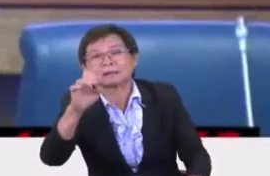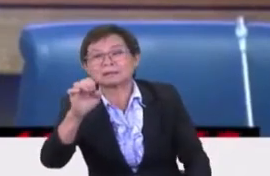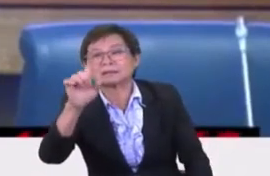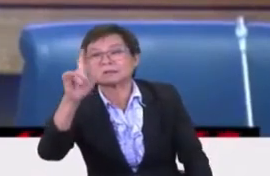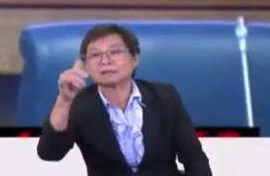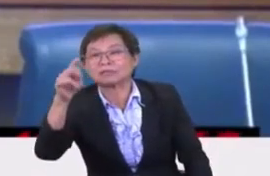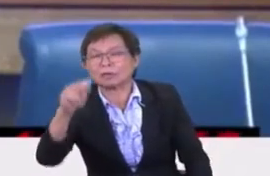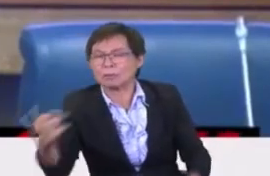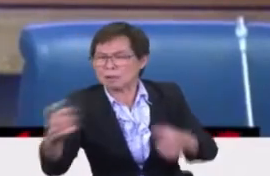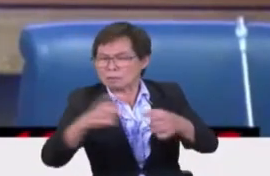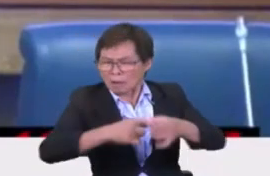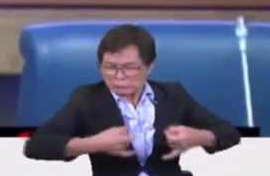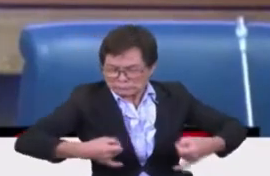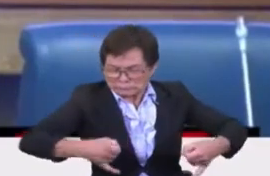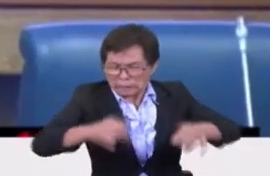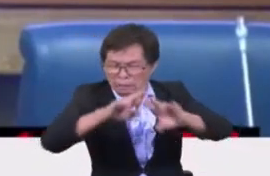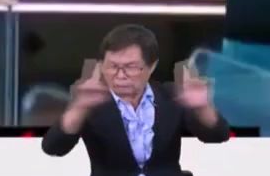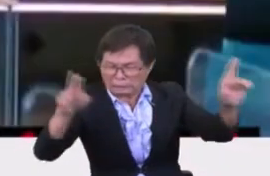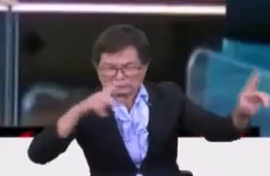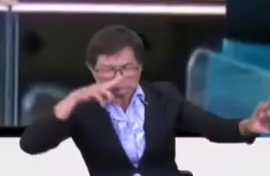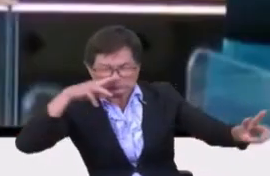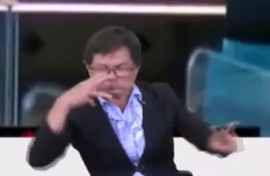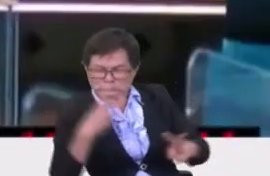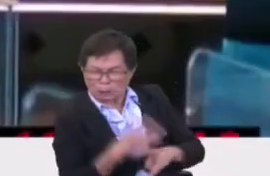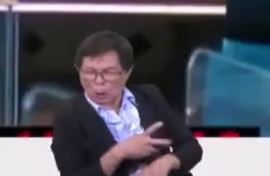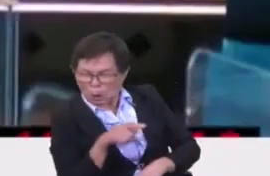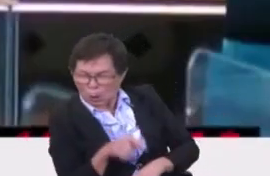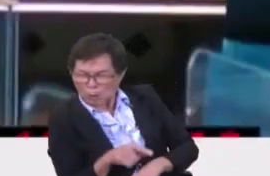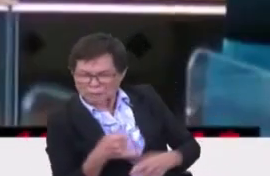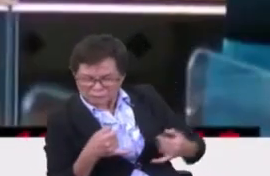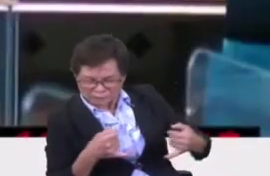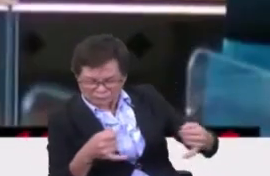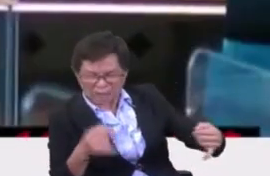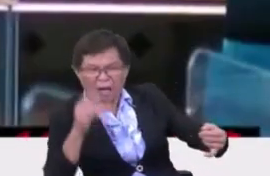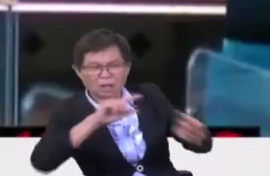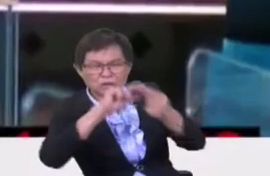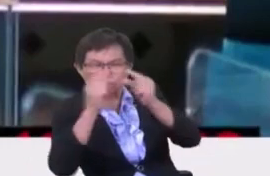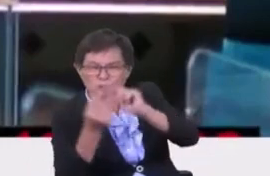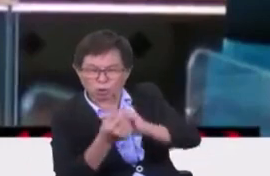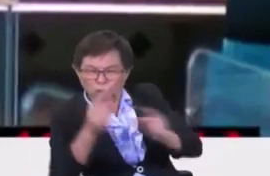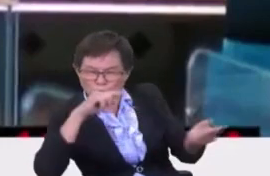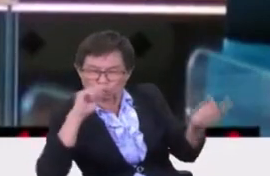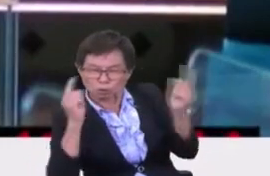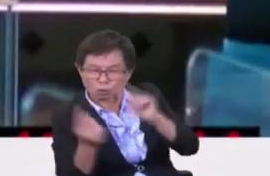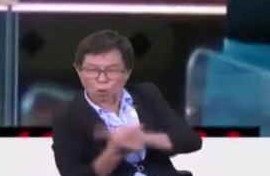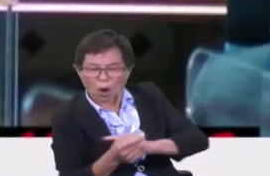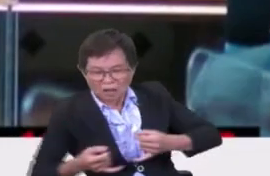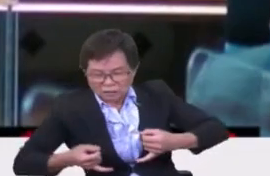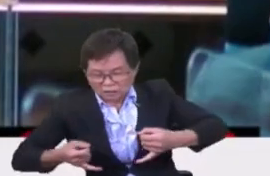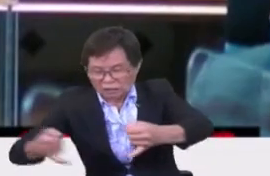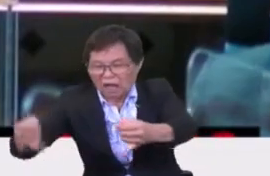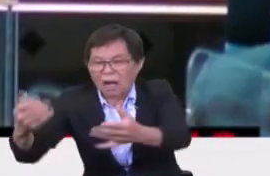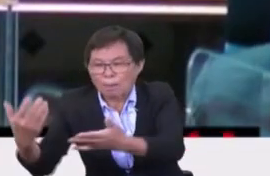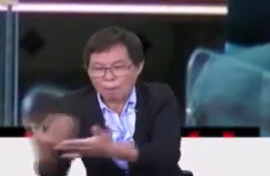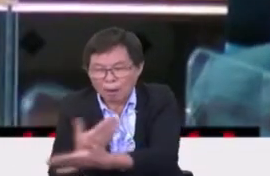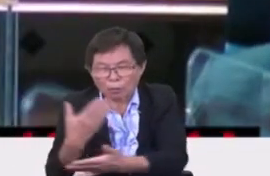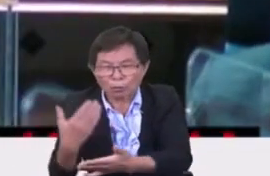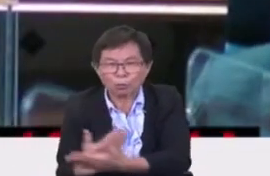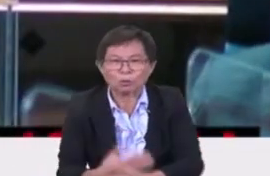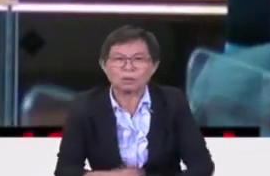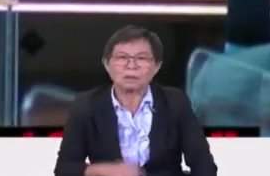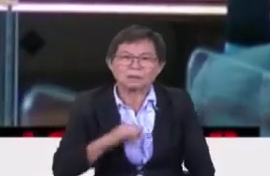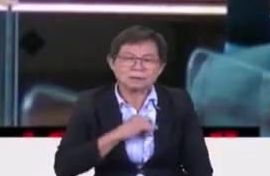mengenai Keadaan jalan raya yang truk di sapi nango Katanya jalan tersebut akan diganti dengan jajaran Jalan Baru saya